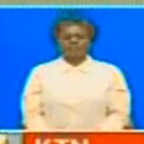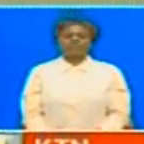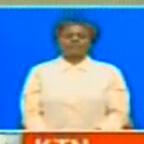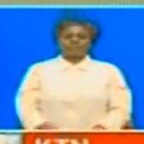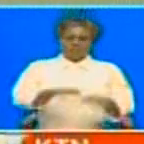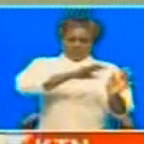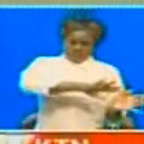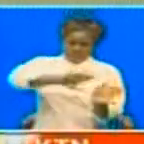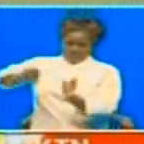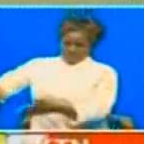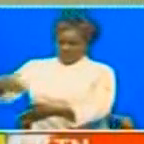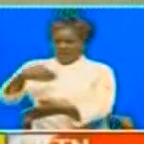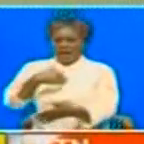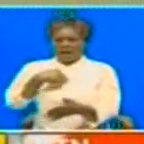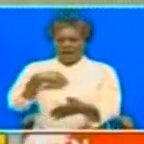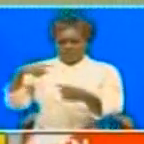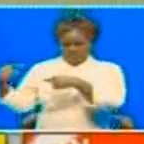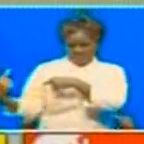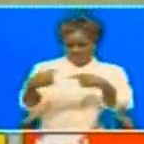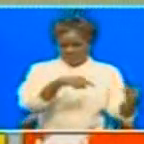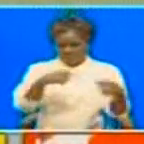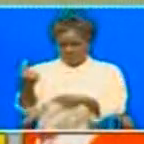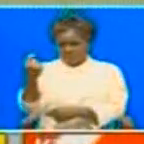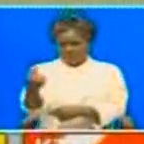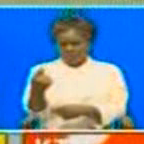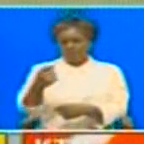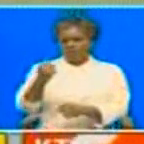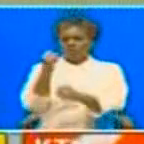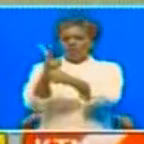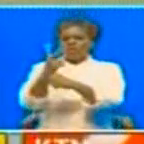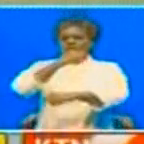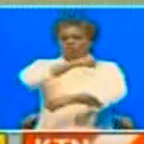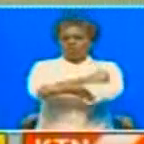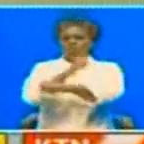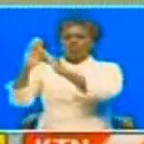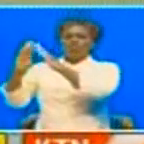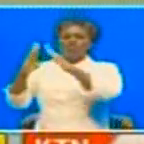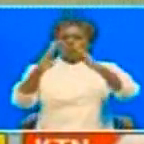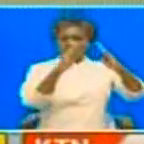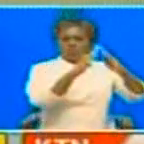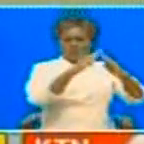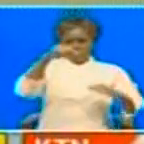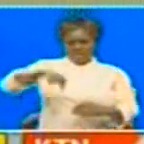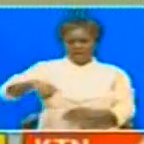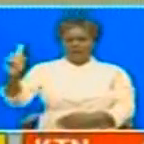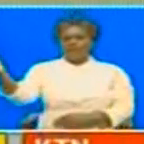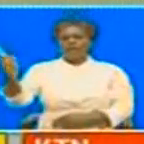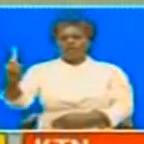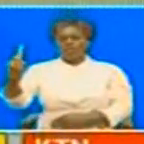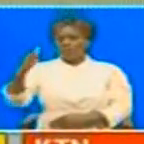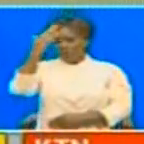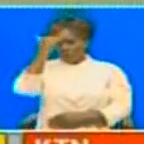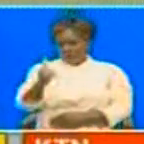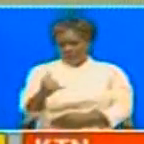Naam, kando na hayo, kulikuwa na hali ya mshike mshike katika shule ya upili ya wasichana ya Buruburu hapa jijini Nairobi baada ya madai